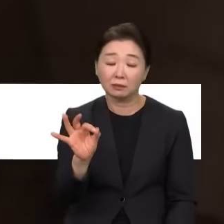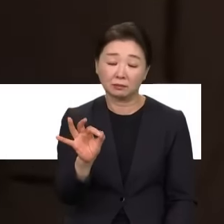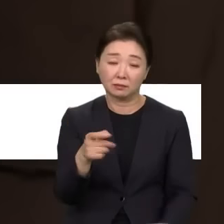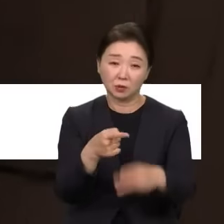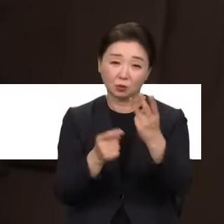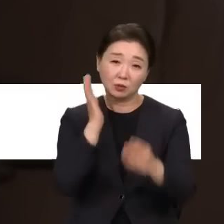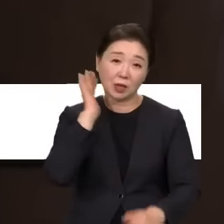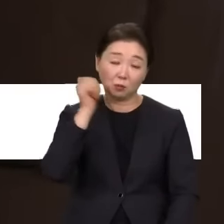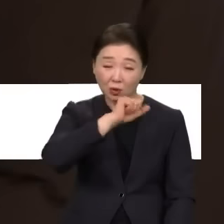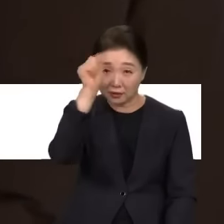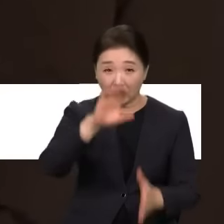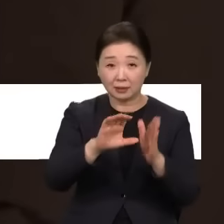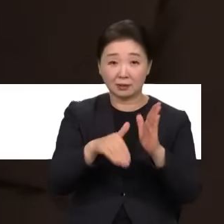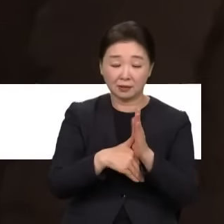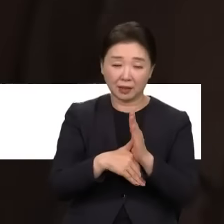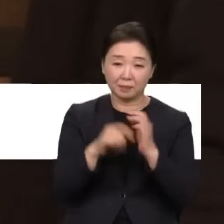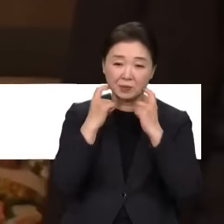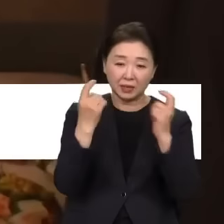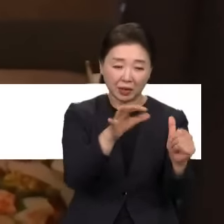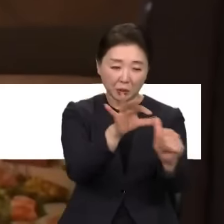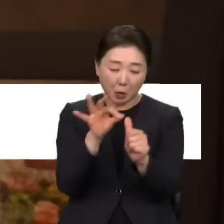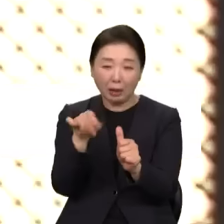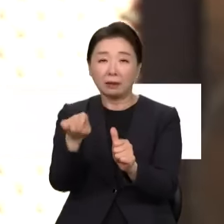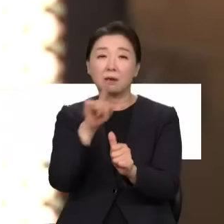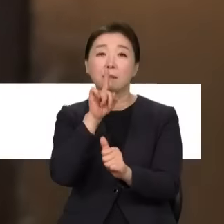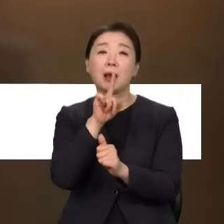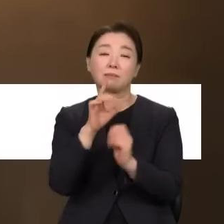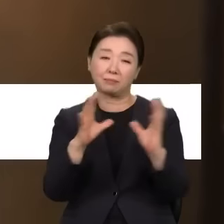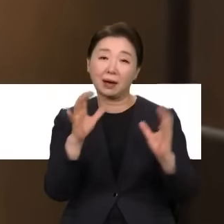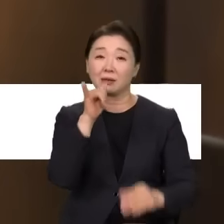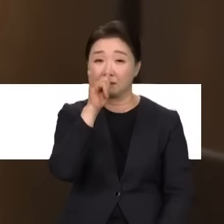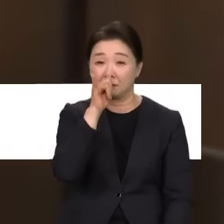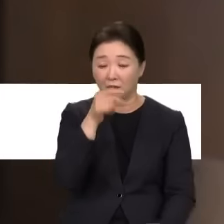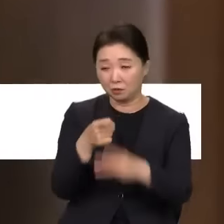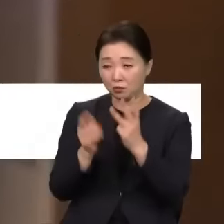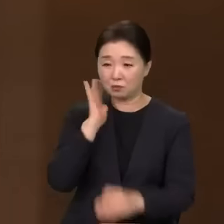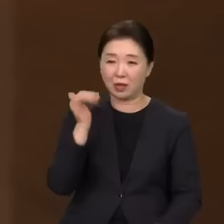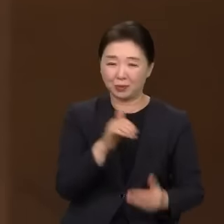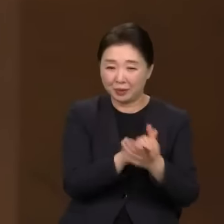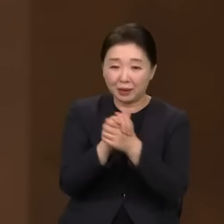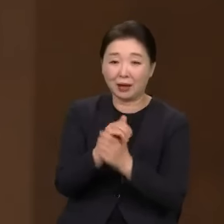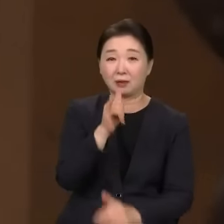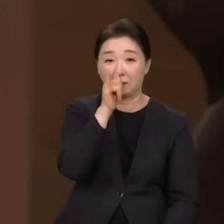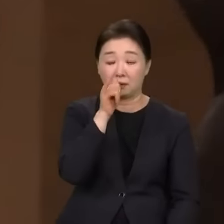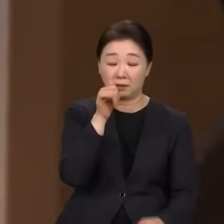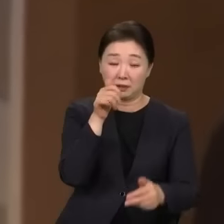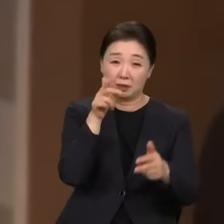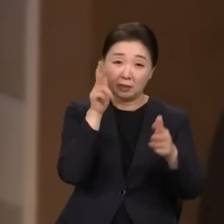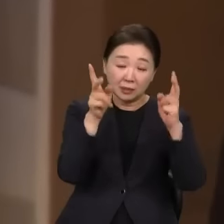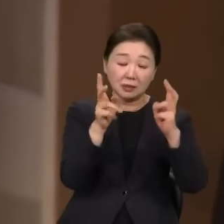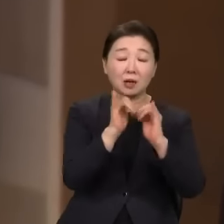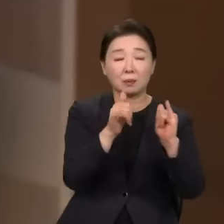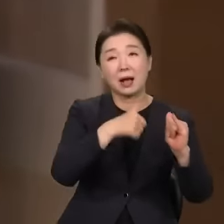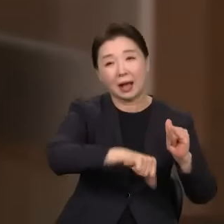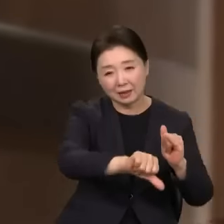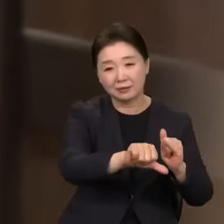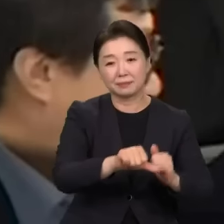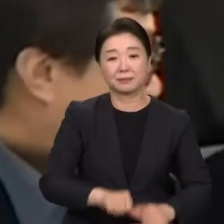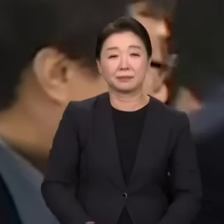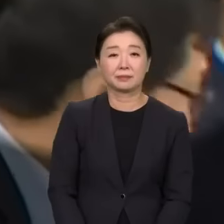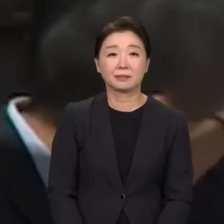뒤엔 대통령실 사적 채용 논란에 휘말렸습니다. 윤 대통령과 친분이 있는 사업가 황모 씨 아들이란 점이